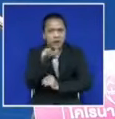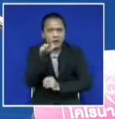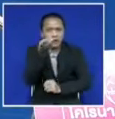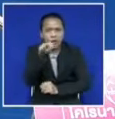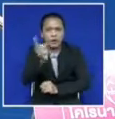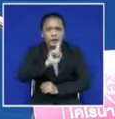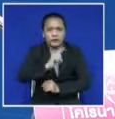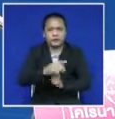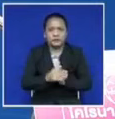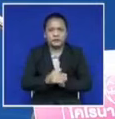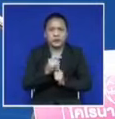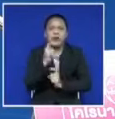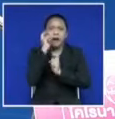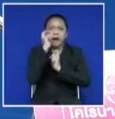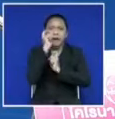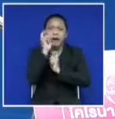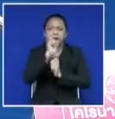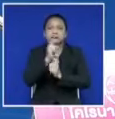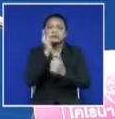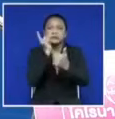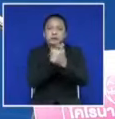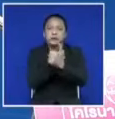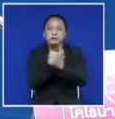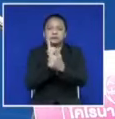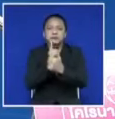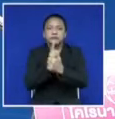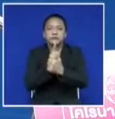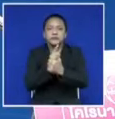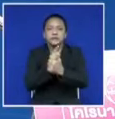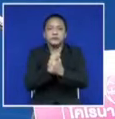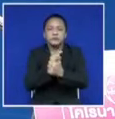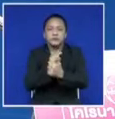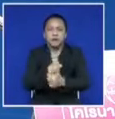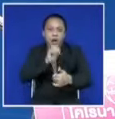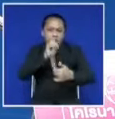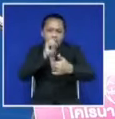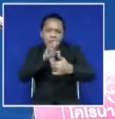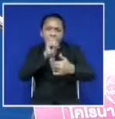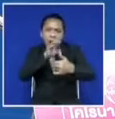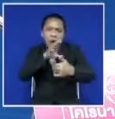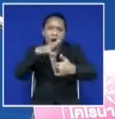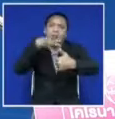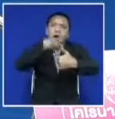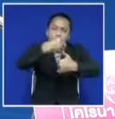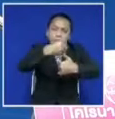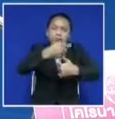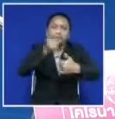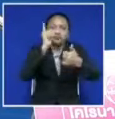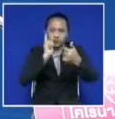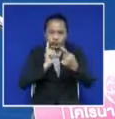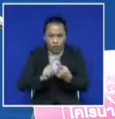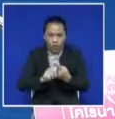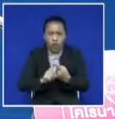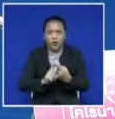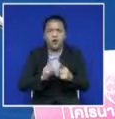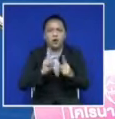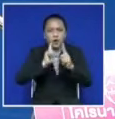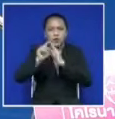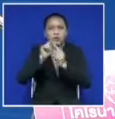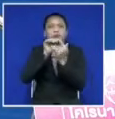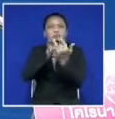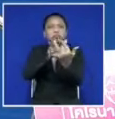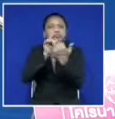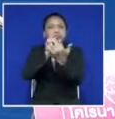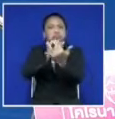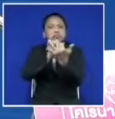ยความเสี่ยงสูงก็คือ 1. ถูกผู้ติดเชื้อไอจามลดนะครับประการที่ 2. พูดคุยกับ